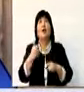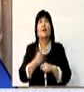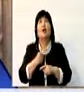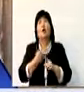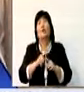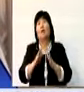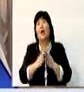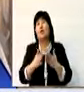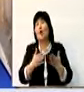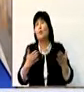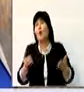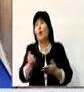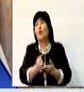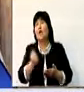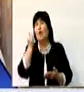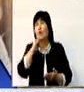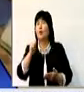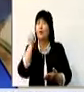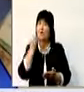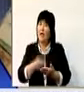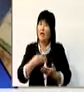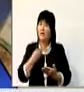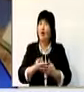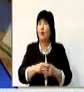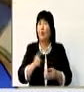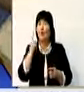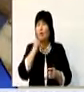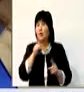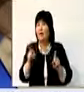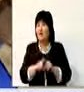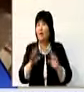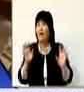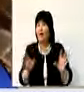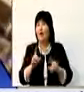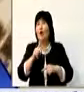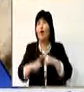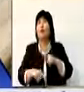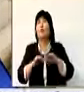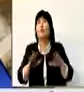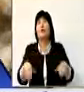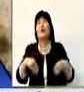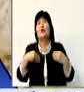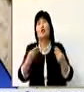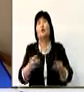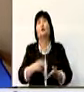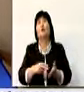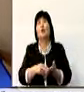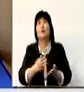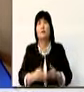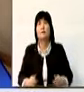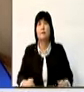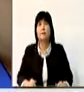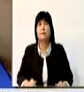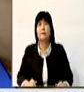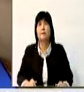Мұнда кітаптың мол қоры бар. Көне құнды жәдігерлерді олар көздің қарашығындай сақтап, ұрпақтан ұрпаққа жеткізуді көздейді. Бұл